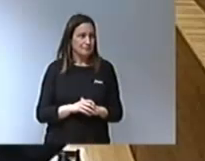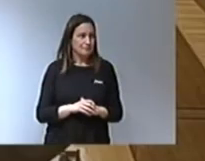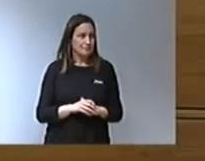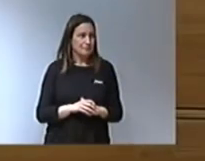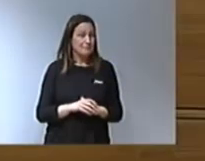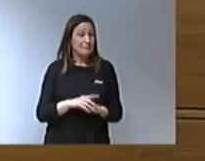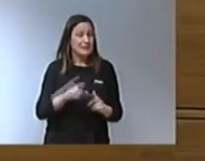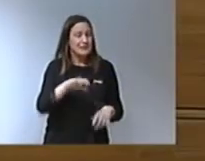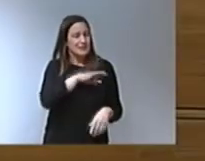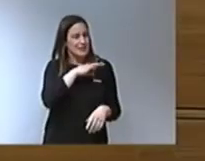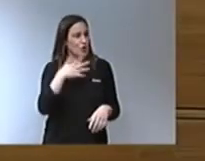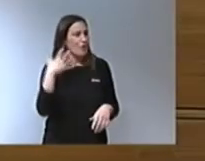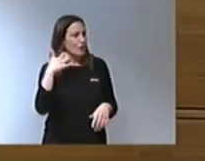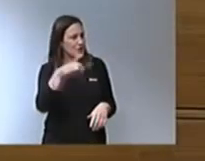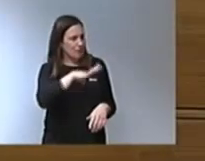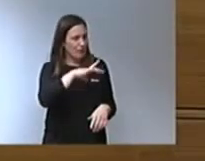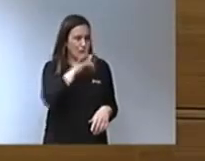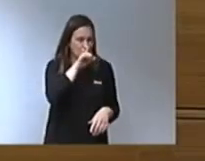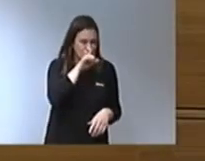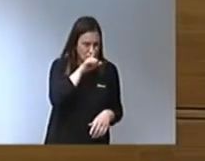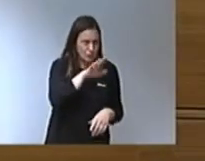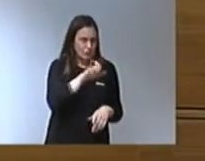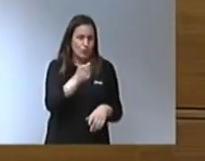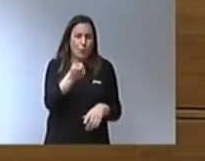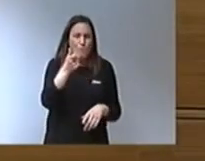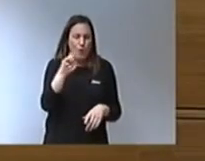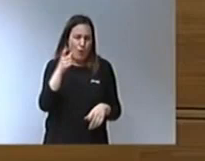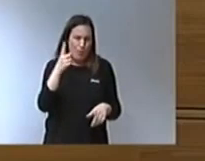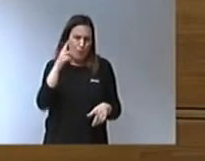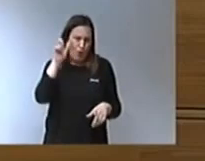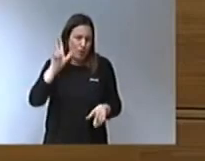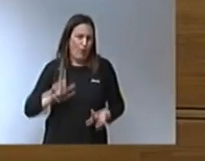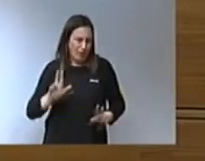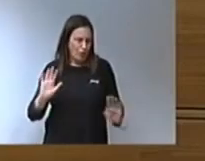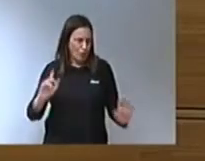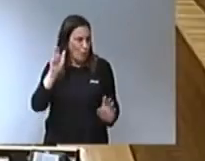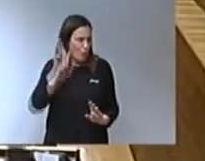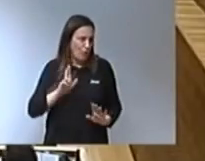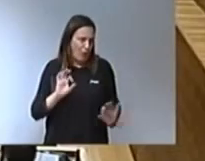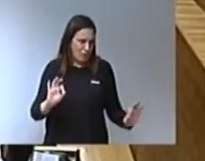Senyora Bonís, vol fer el favor de callar? Tinc un poquet d'educació, senyoria.